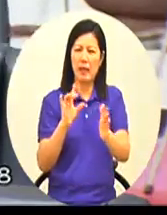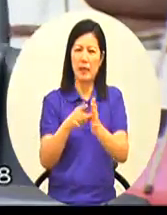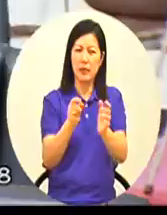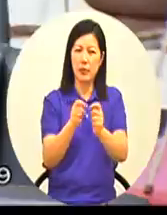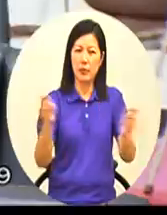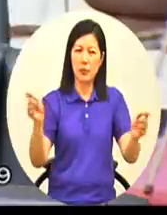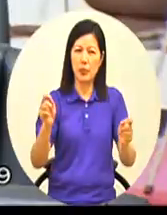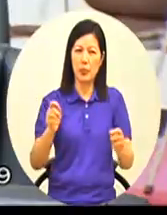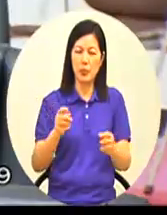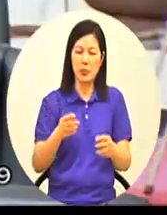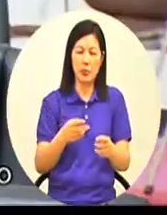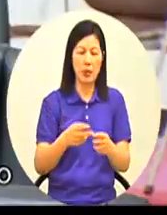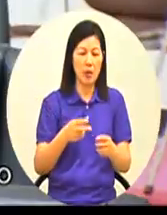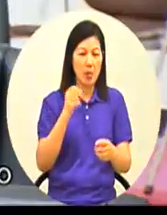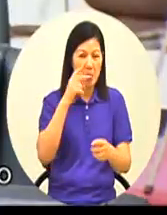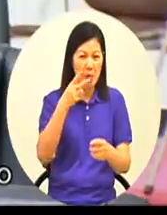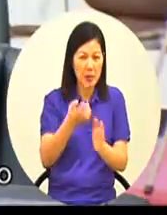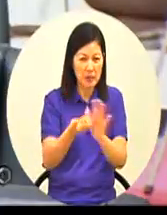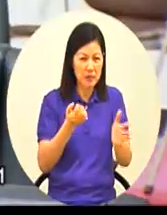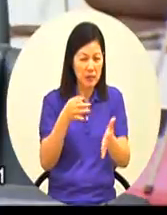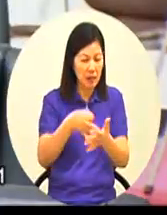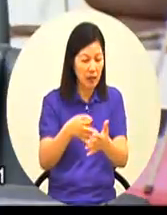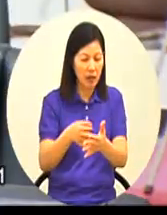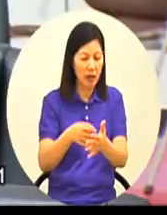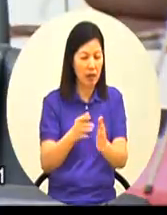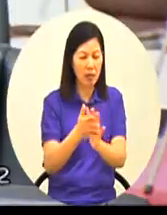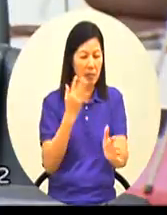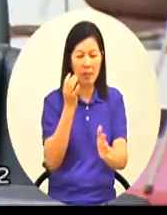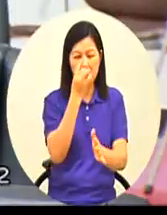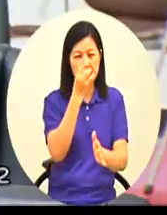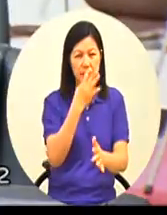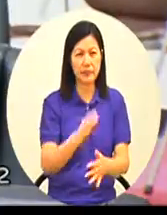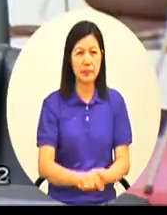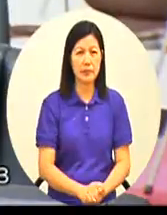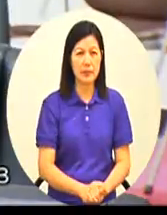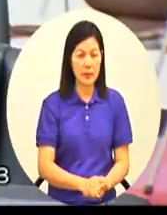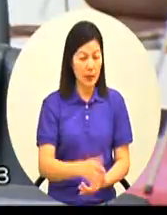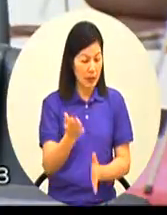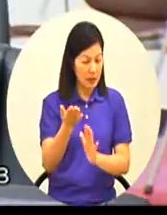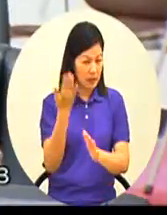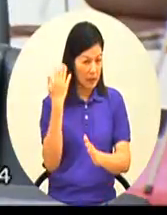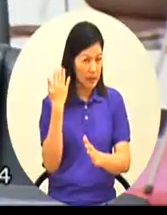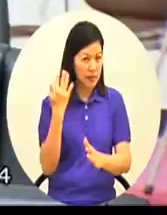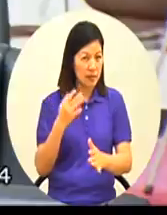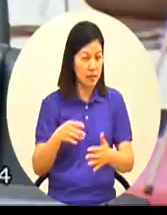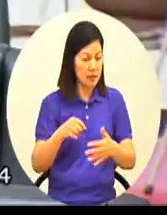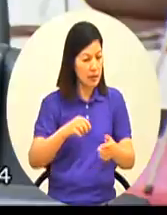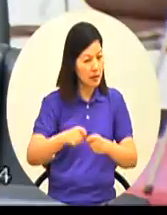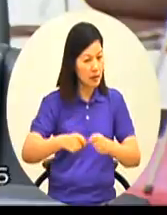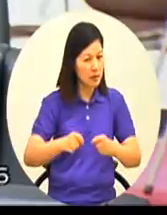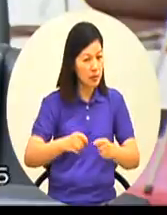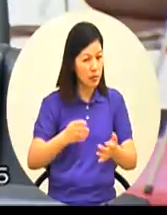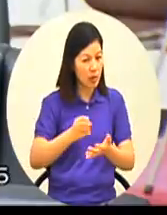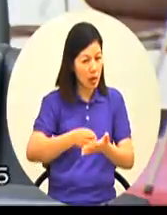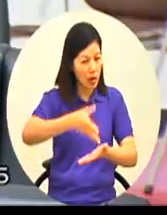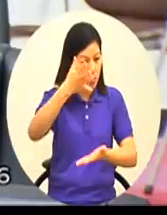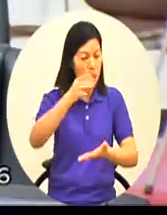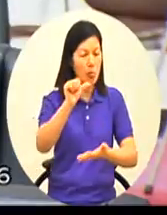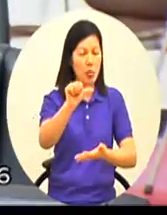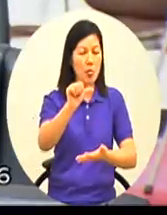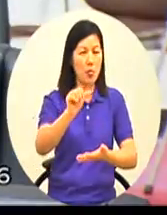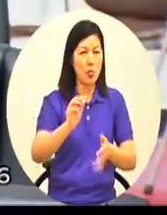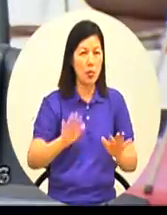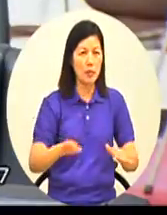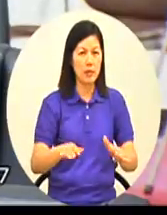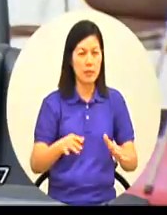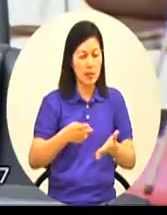有提早2个月还登记不到。那在这里我建议局长，因为早期我们这一栋的规划是有5楼的一个基础，那现在是